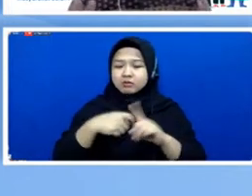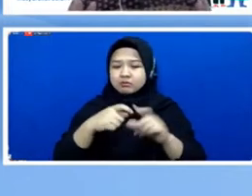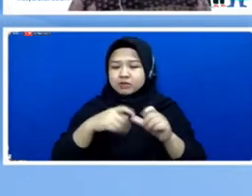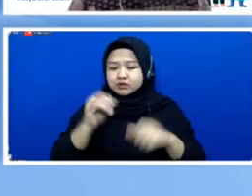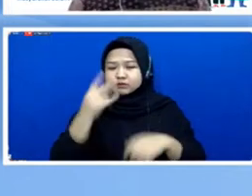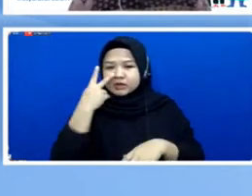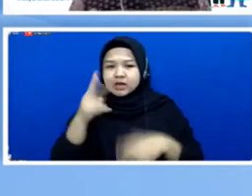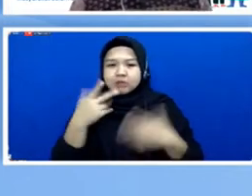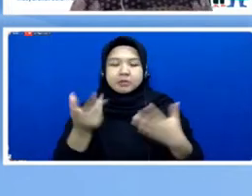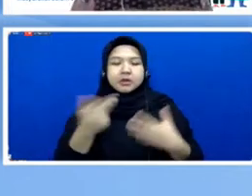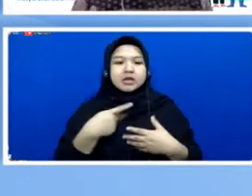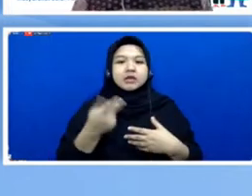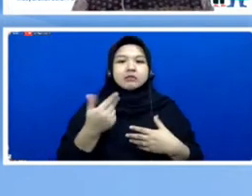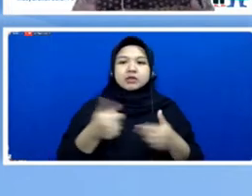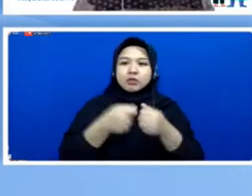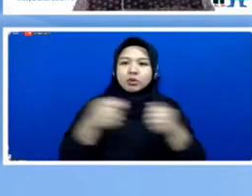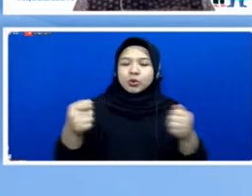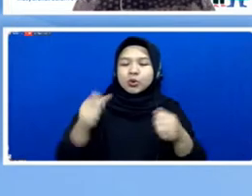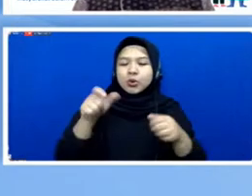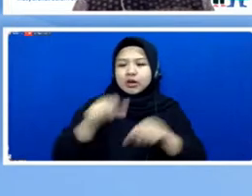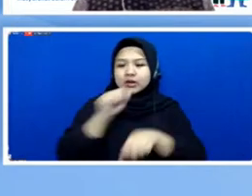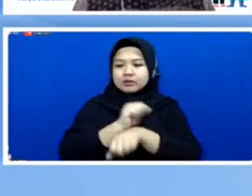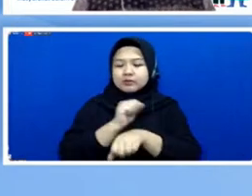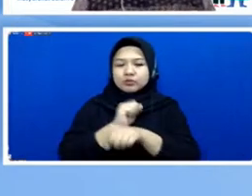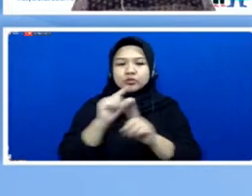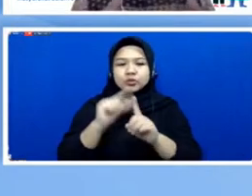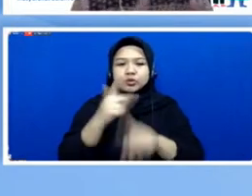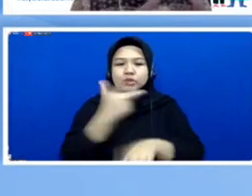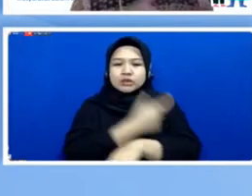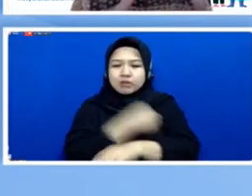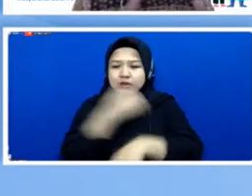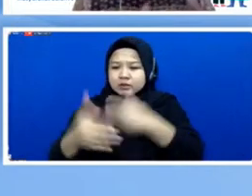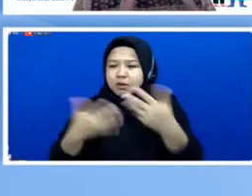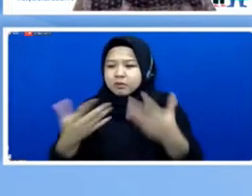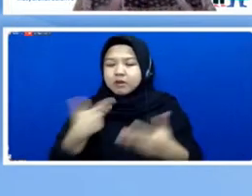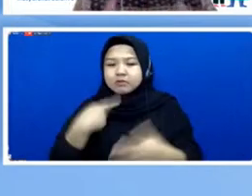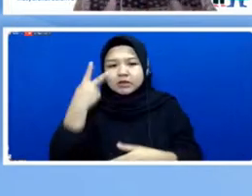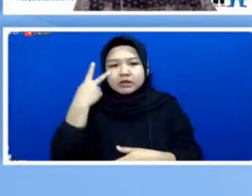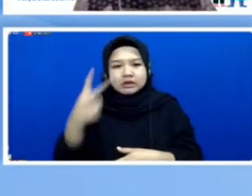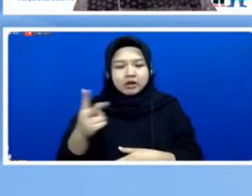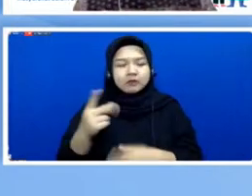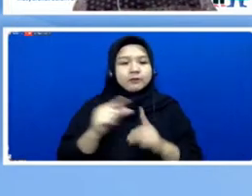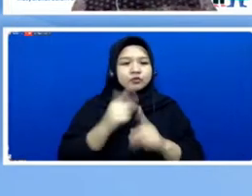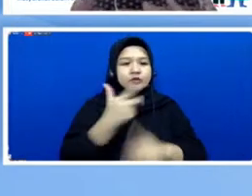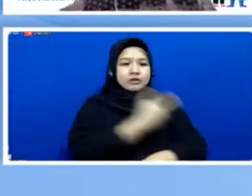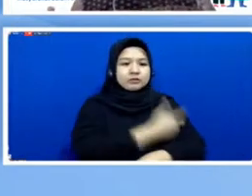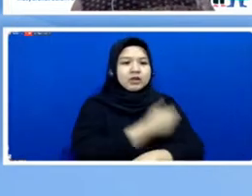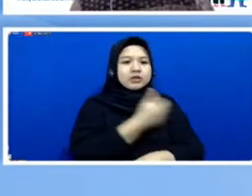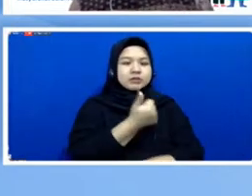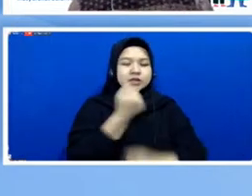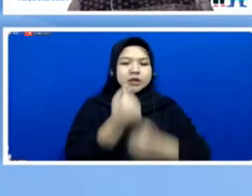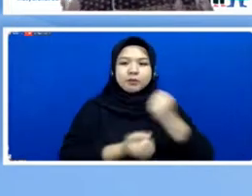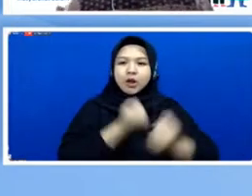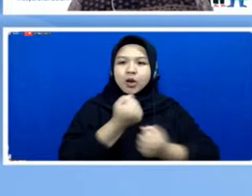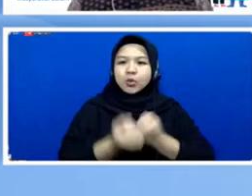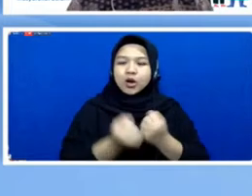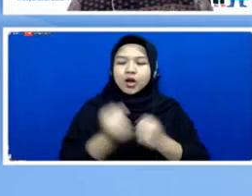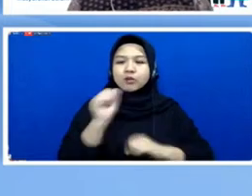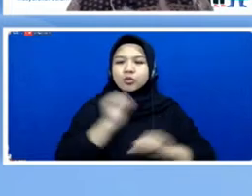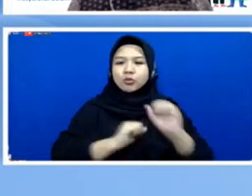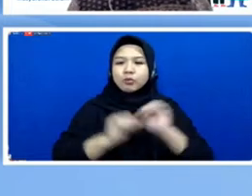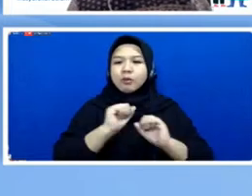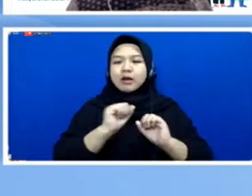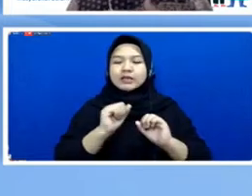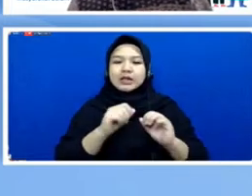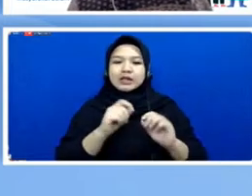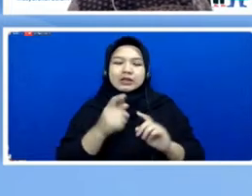kita bisa mengukur kinerja performance puskesmas. Kita harus melihat bagaimana puskesmas itu bisa melakukan upaya testing,